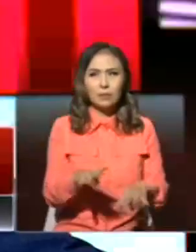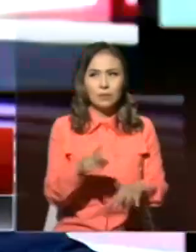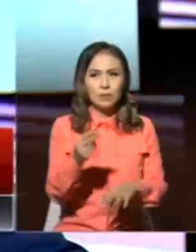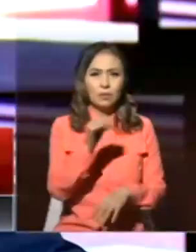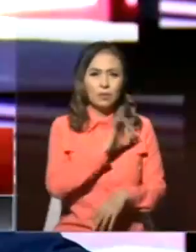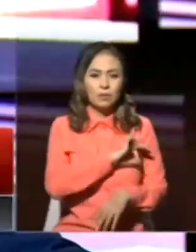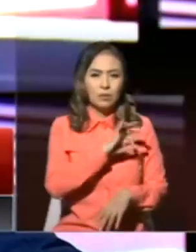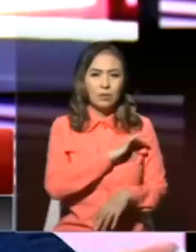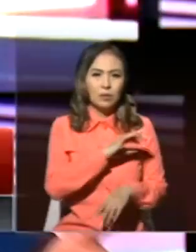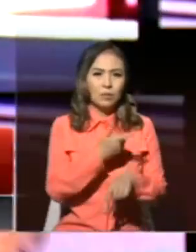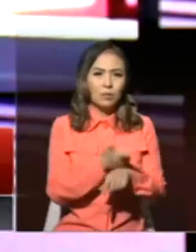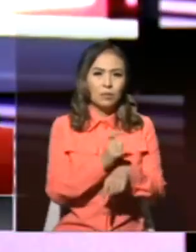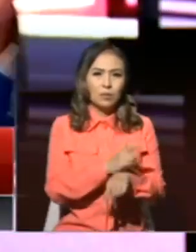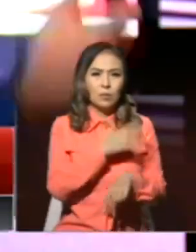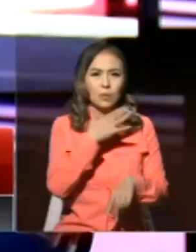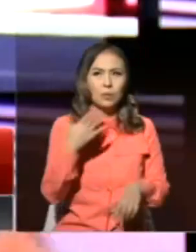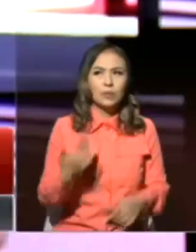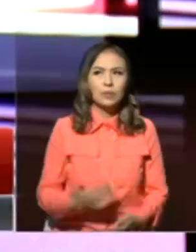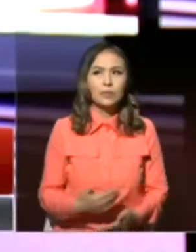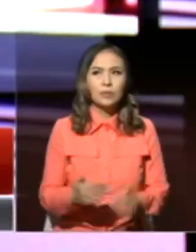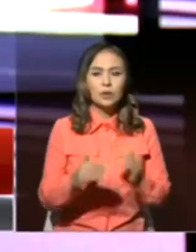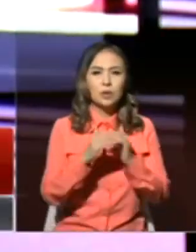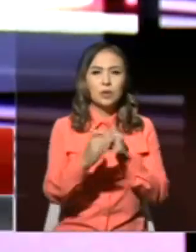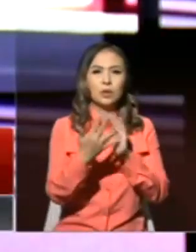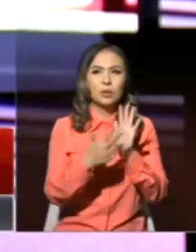көп. Біздің еліміздің